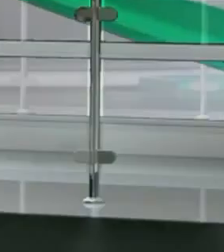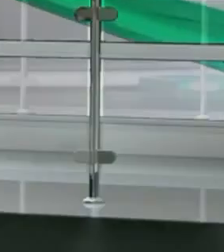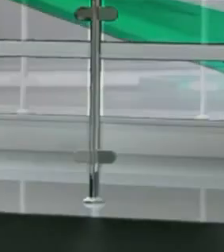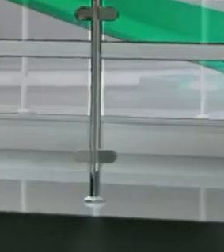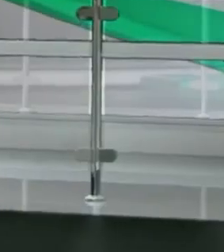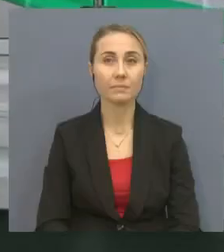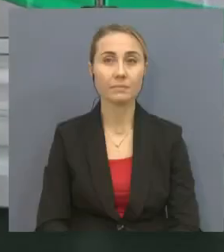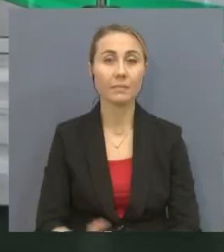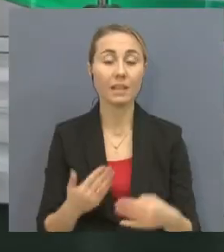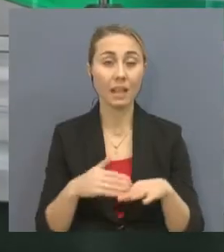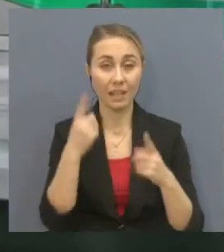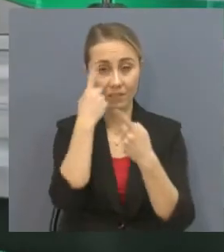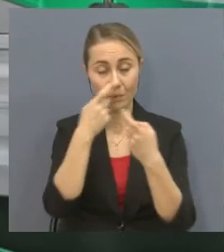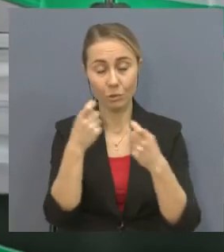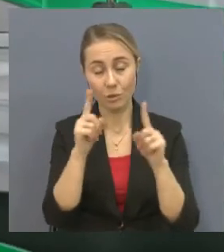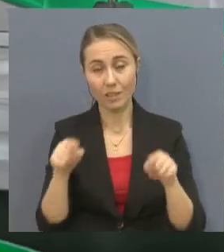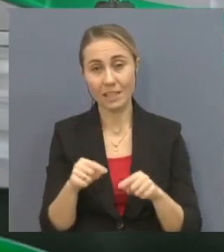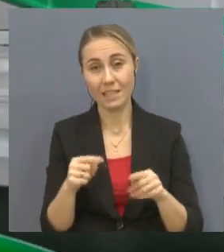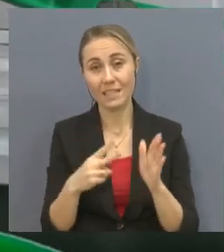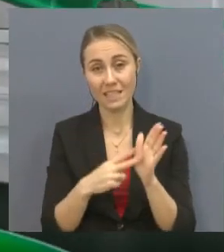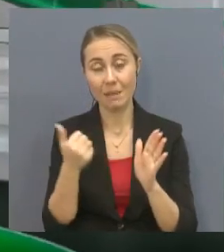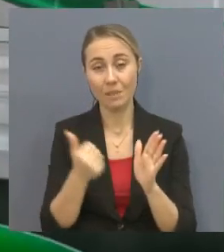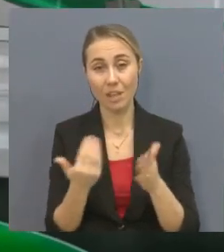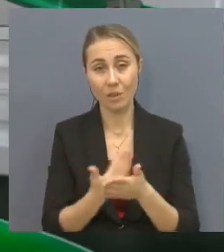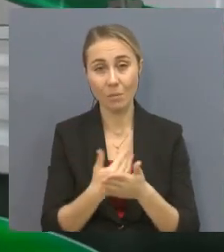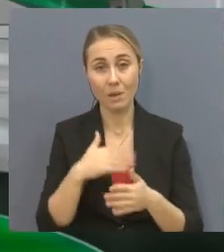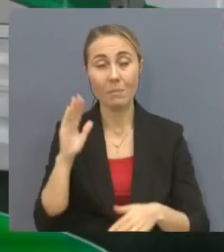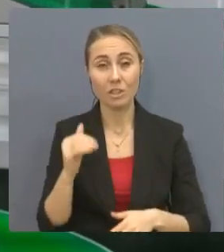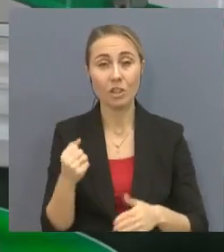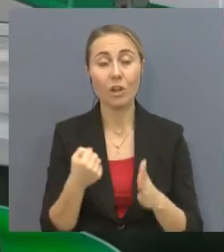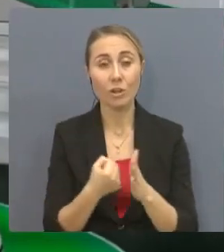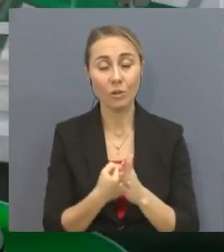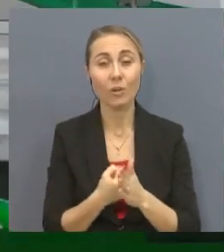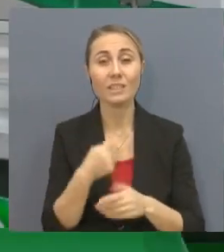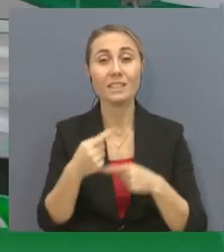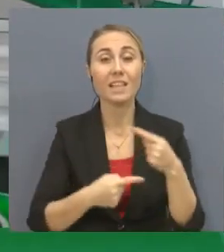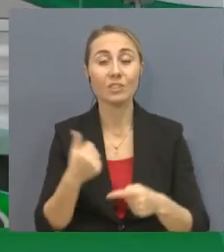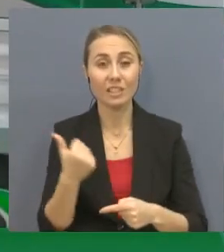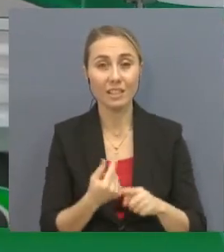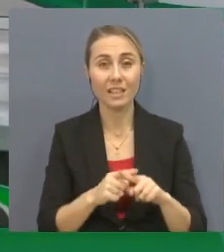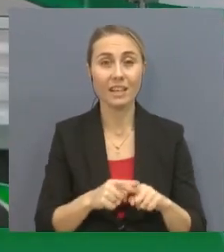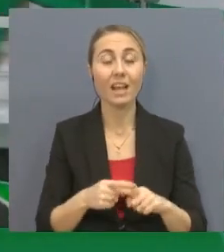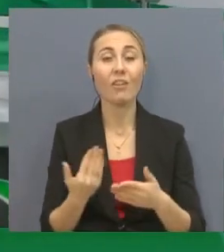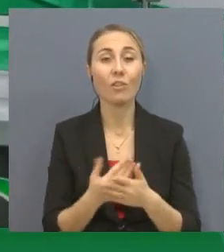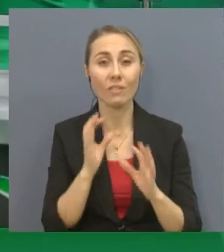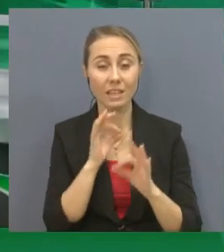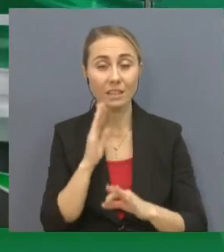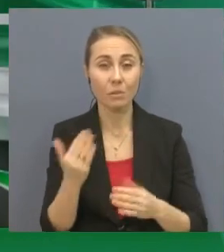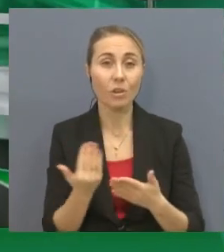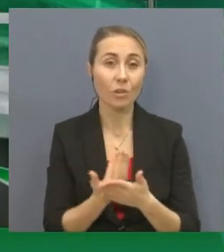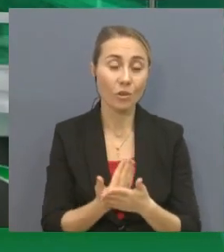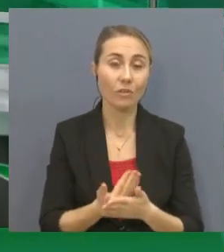такого информационная картина минувшую 7 дней мы прощаемся с вами ровно на неделю чтобы вновь эфире говорить о важном